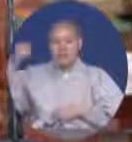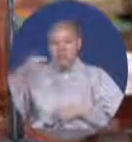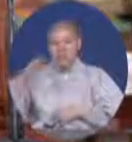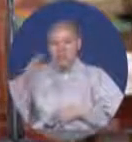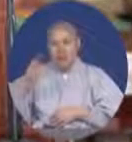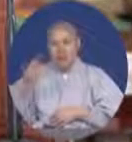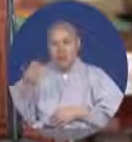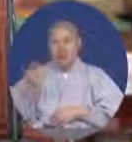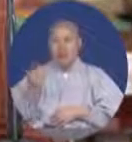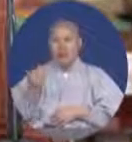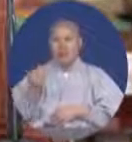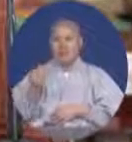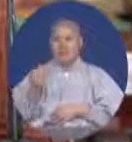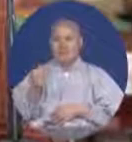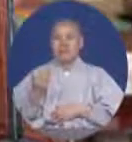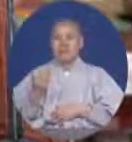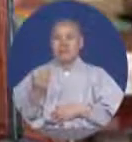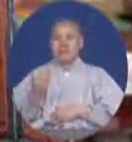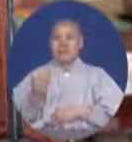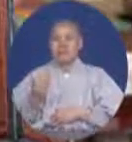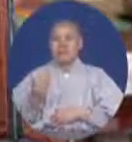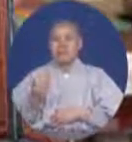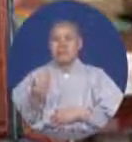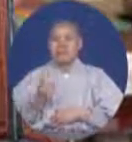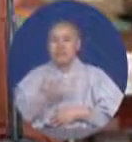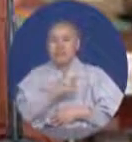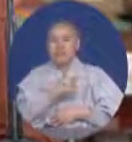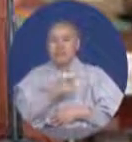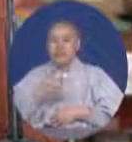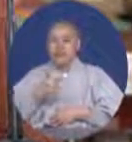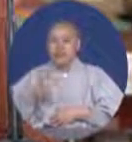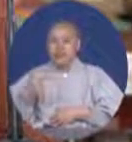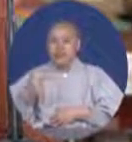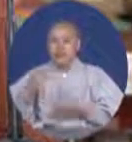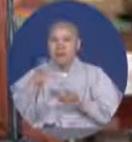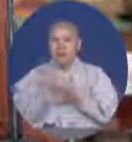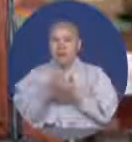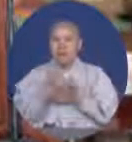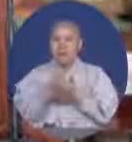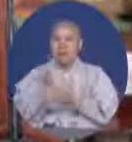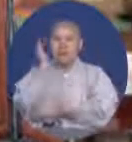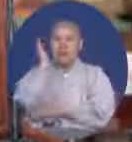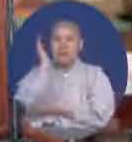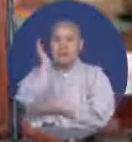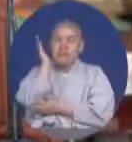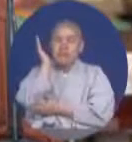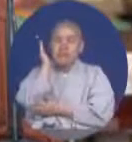부사의 광대법하야 부사의 광대한 법을 연설을 해서